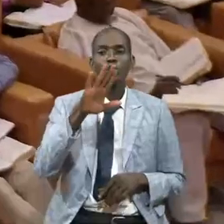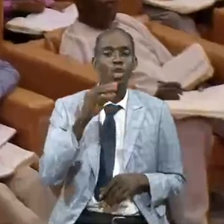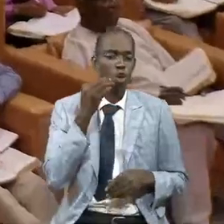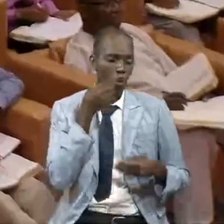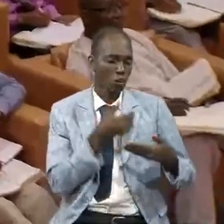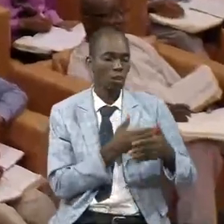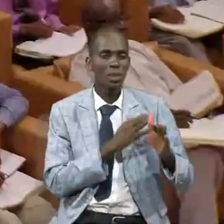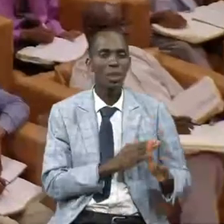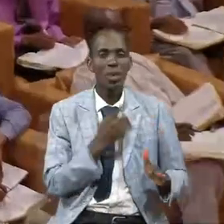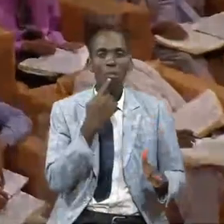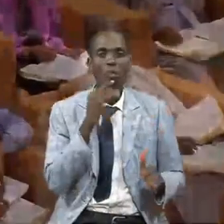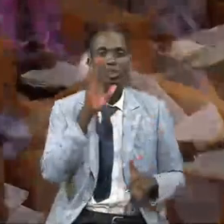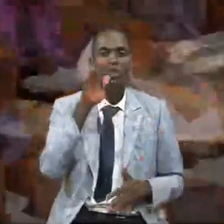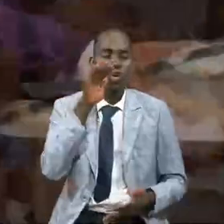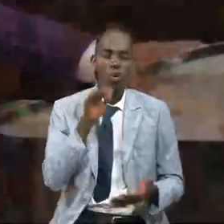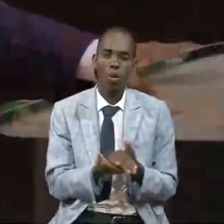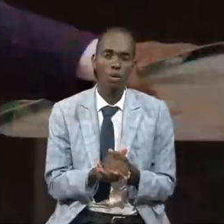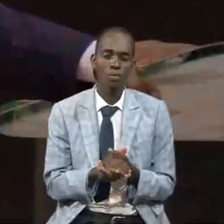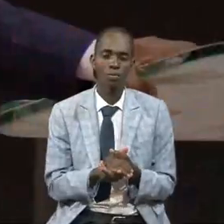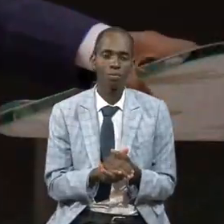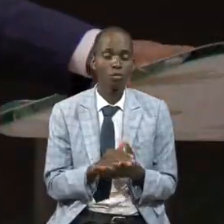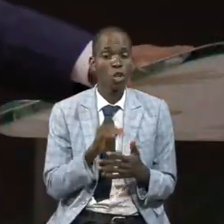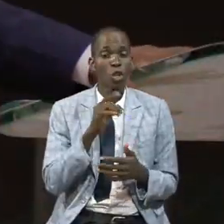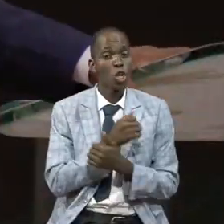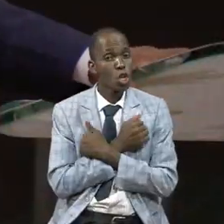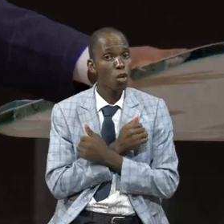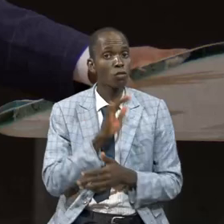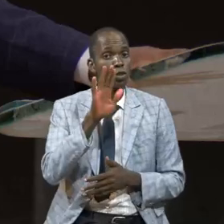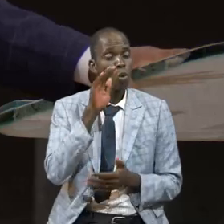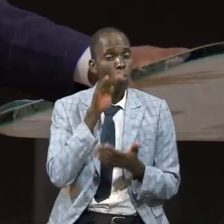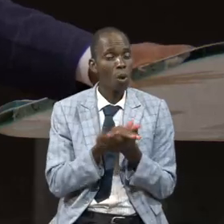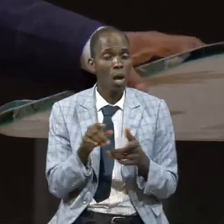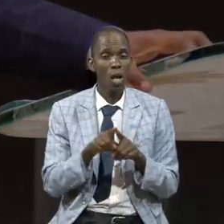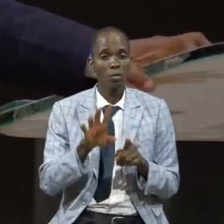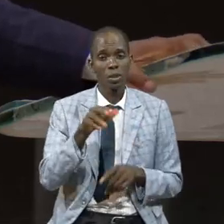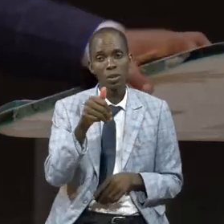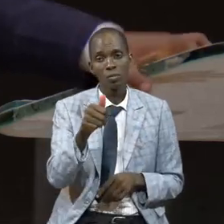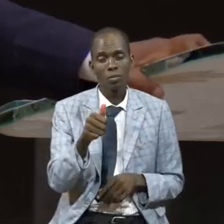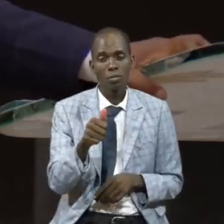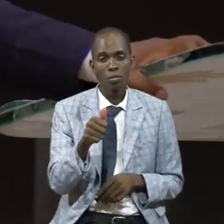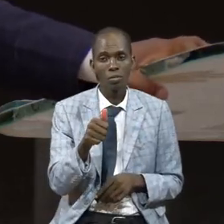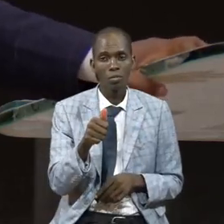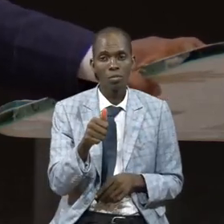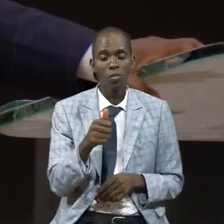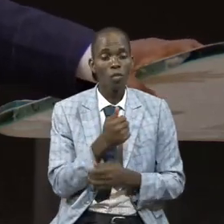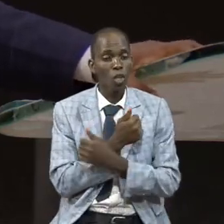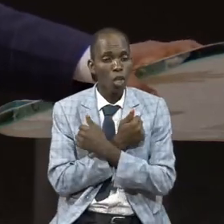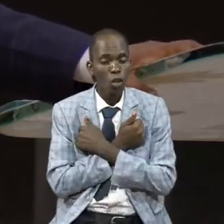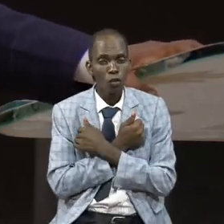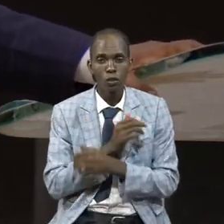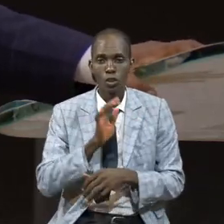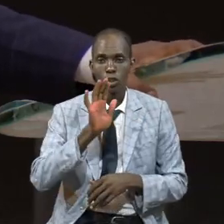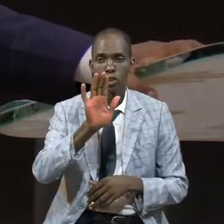prochain commence par votre femme. Aimez votre femme comme vous-même. Votre